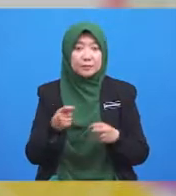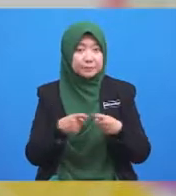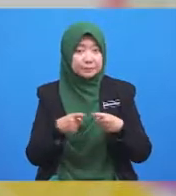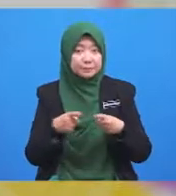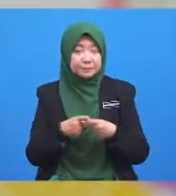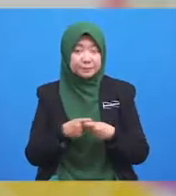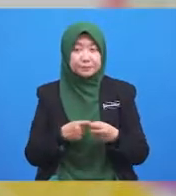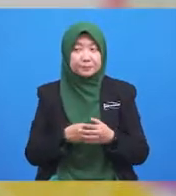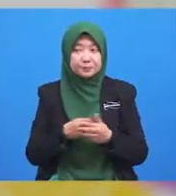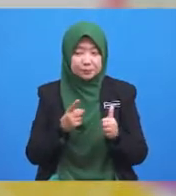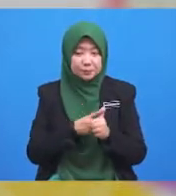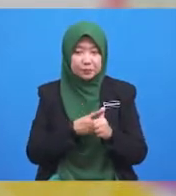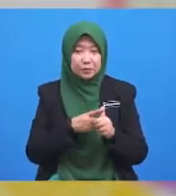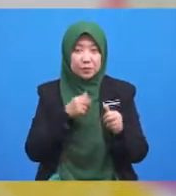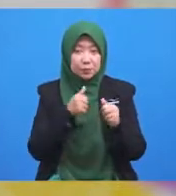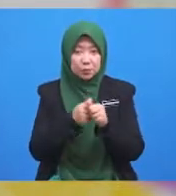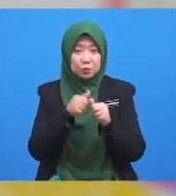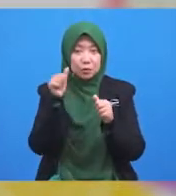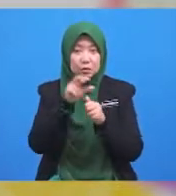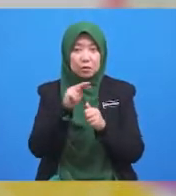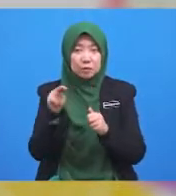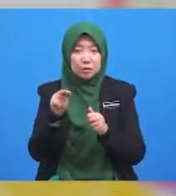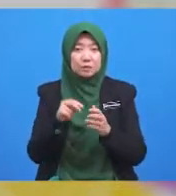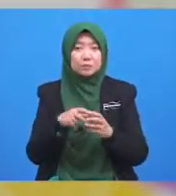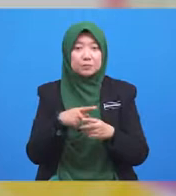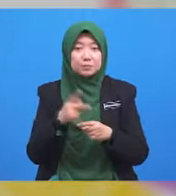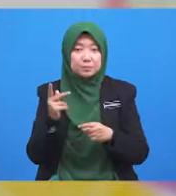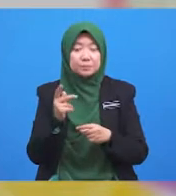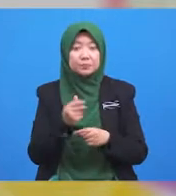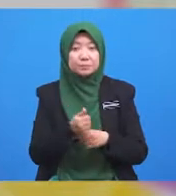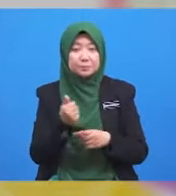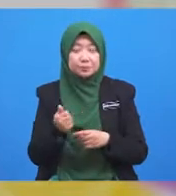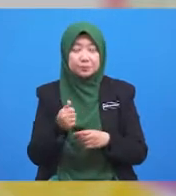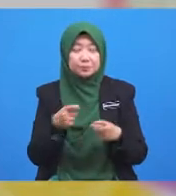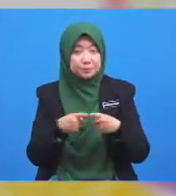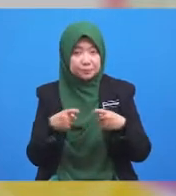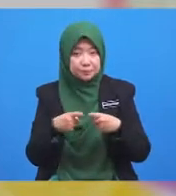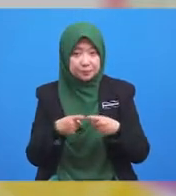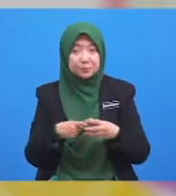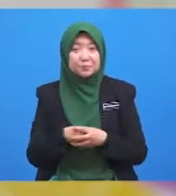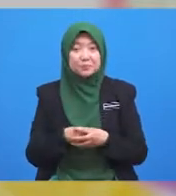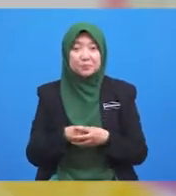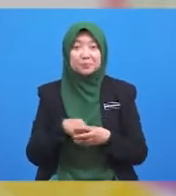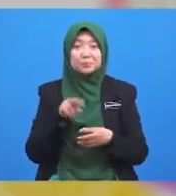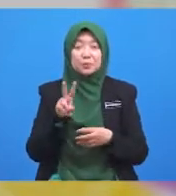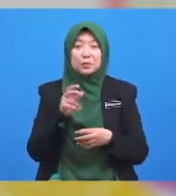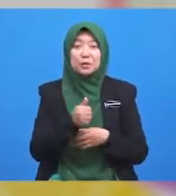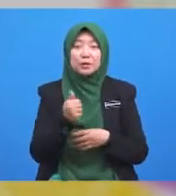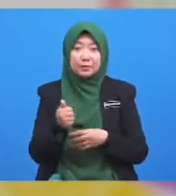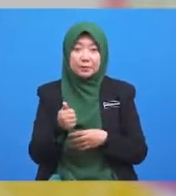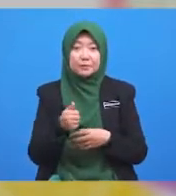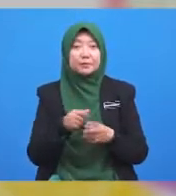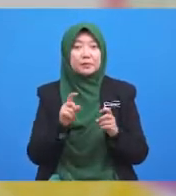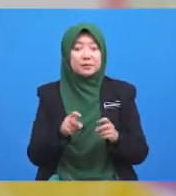1. Mengikut arahan pengeluar alat-alat elektrik. 2. Alat elektrik mesti